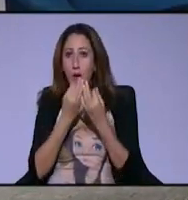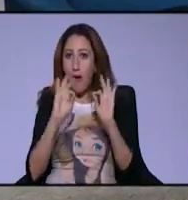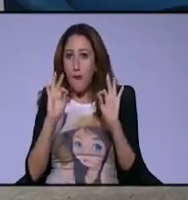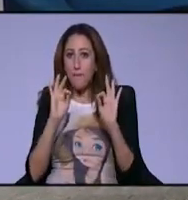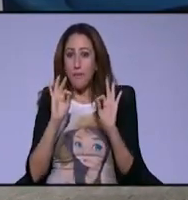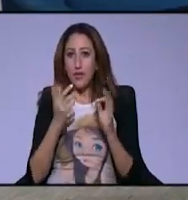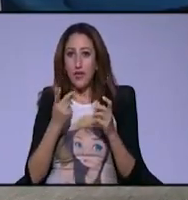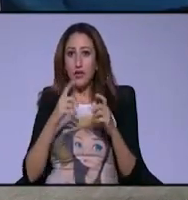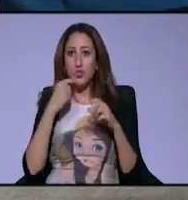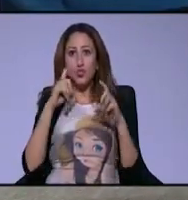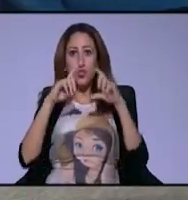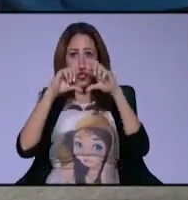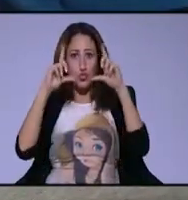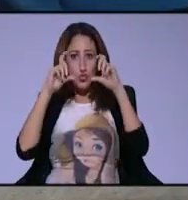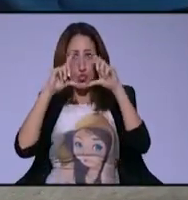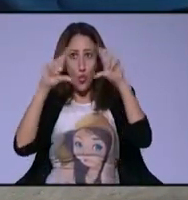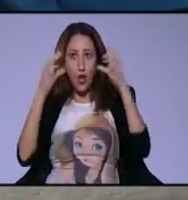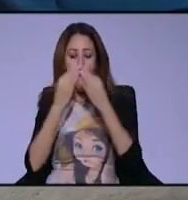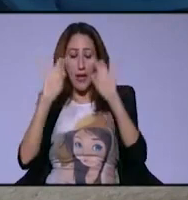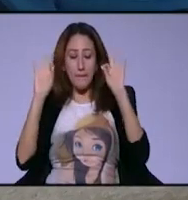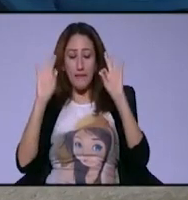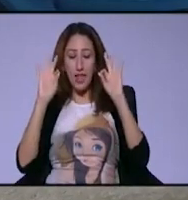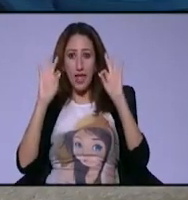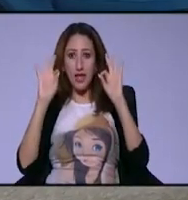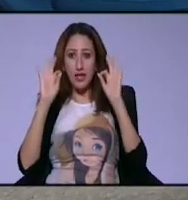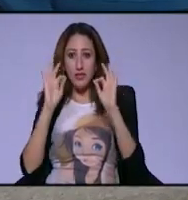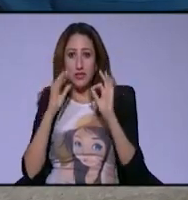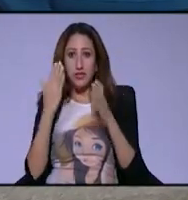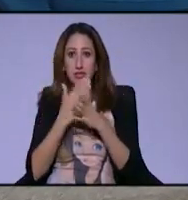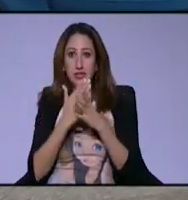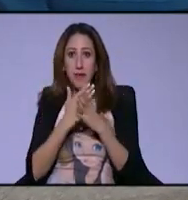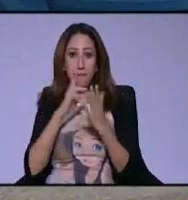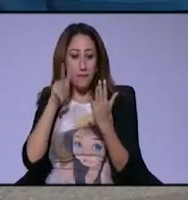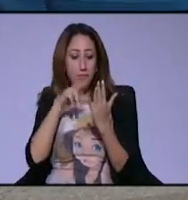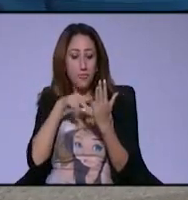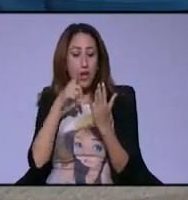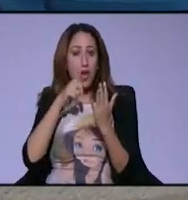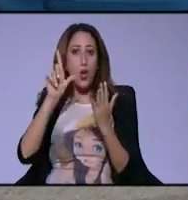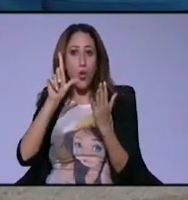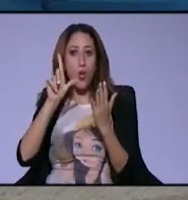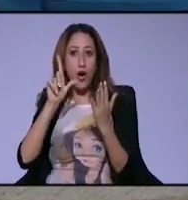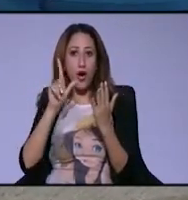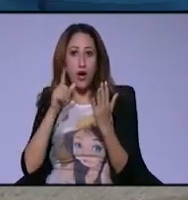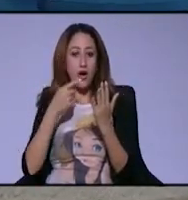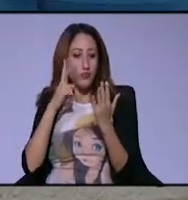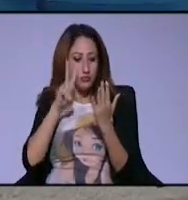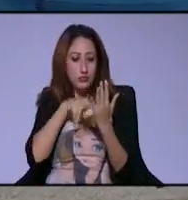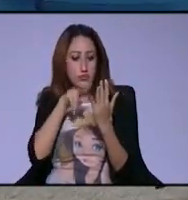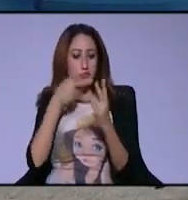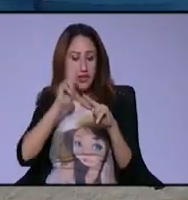ويقدموا في صورة كاملة. ده حضرتك بيراجع اللغة مراجعة، أنا